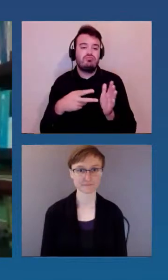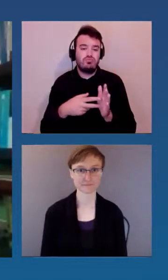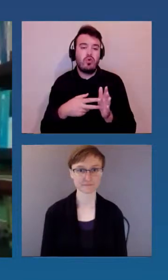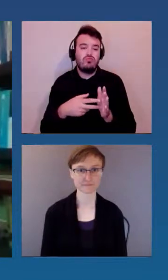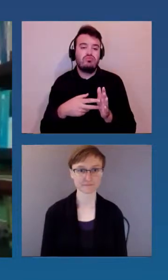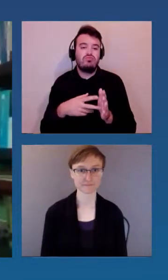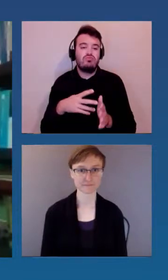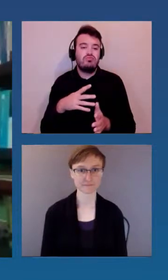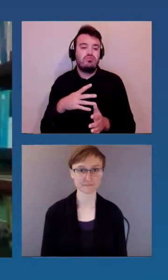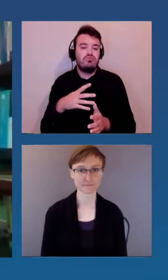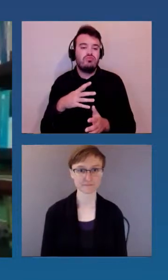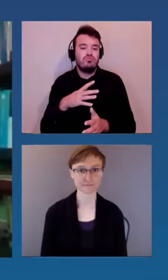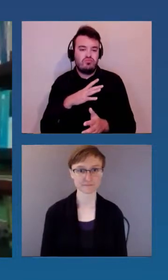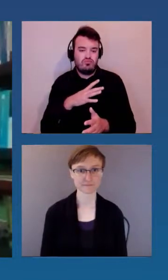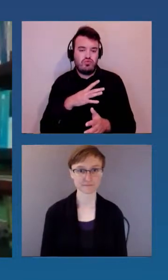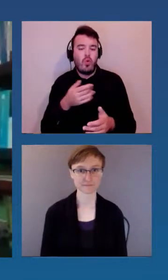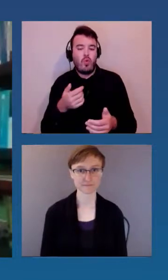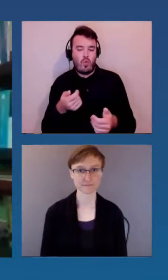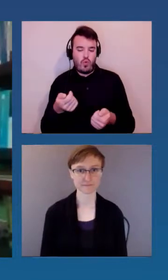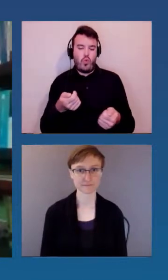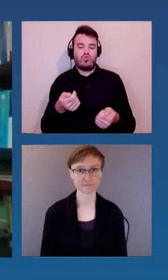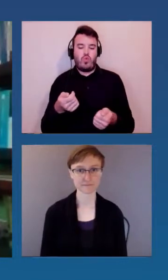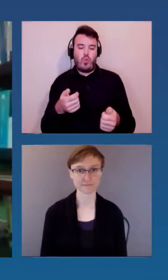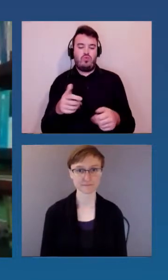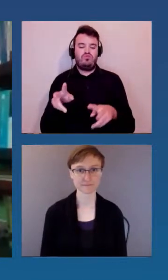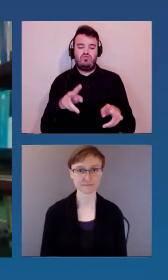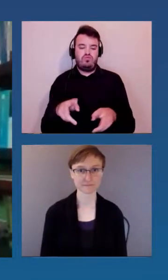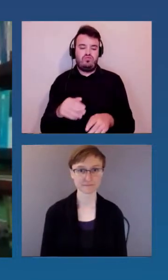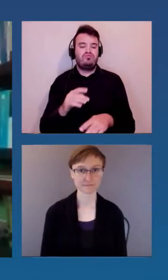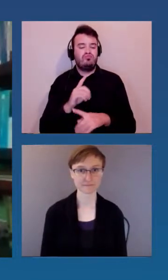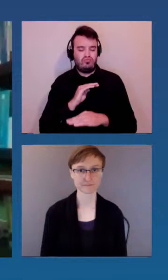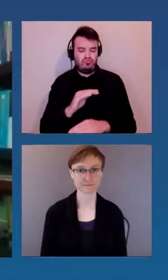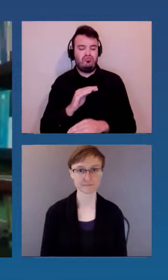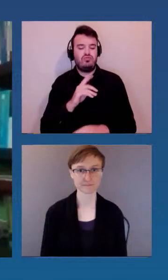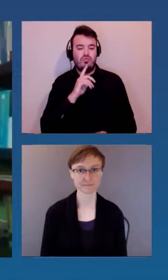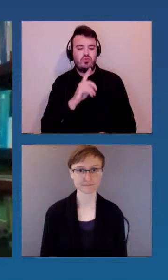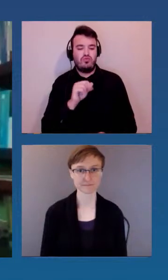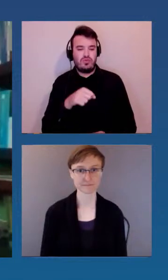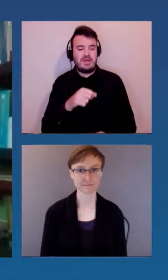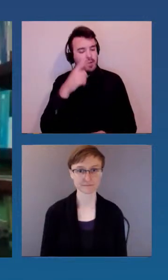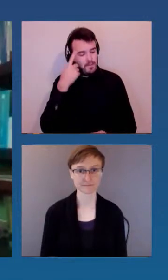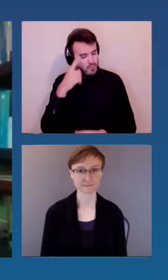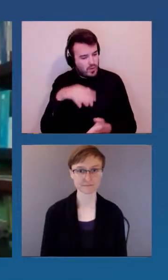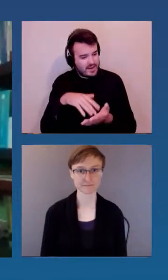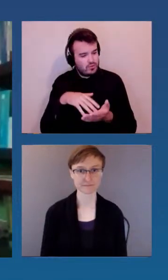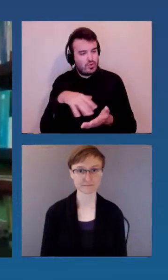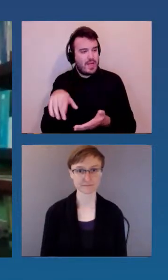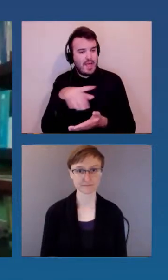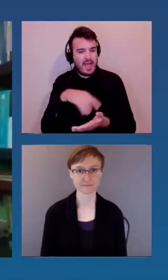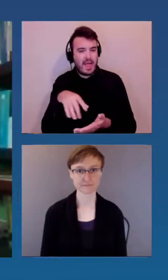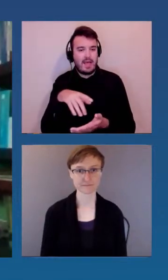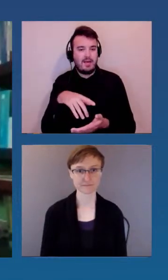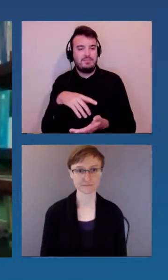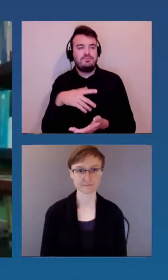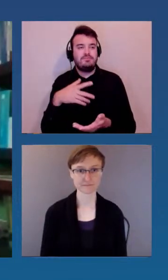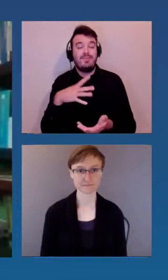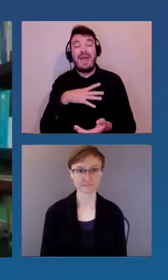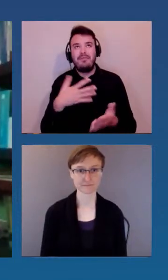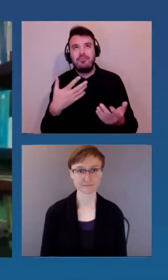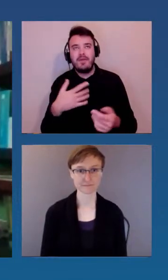voyagement entre les chambres, bien sûr, il y aura une certaine, en tout cas pour la cité, une certaine surveillance qui sera faite dans la